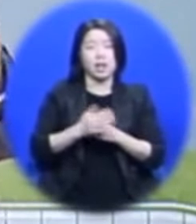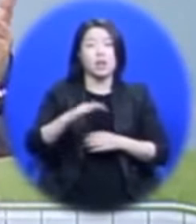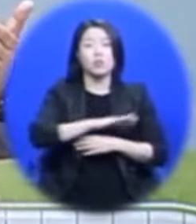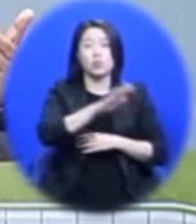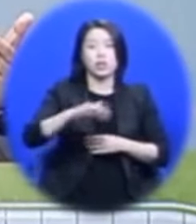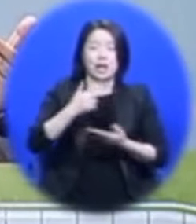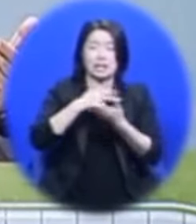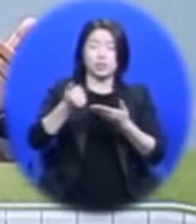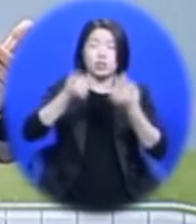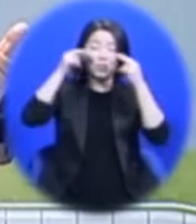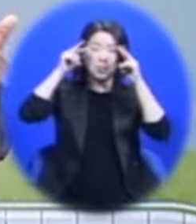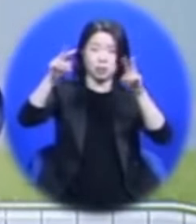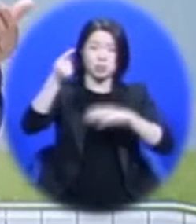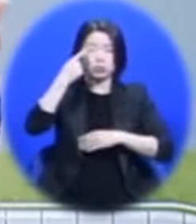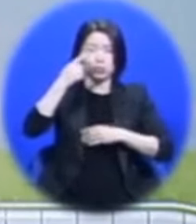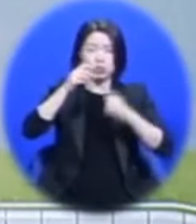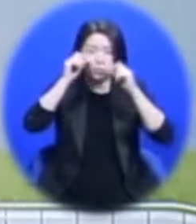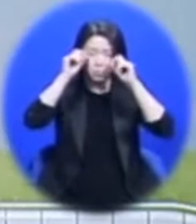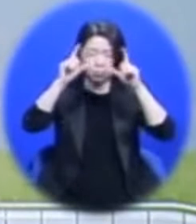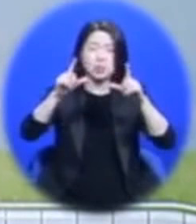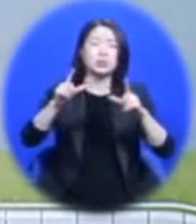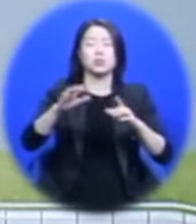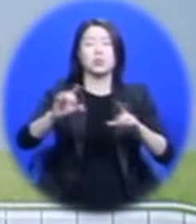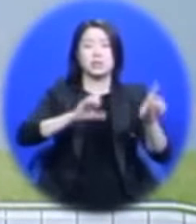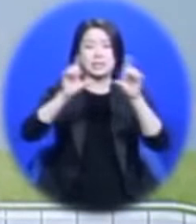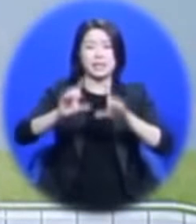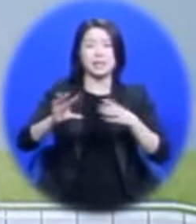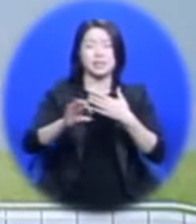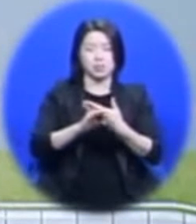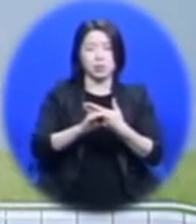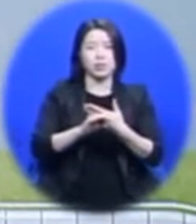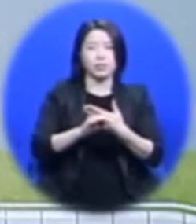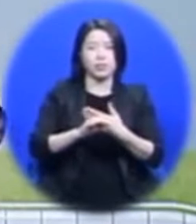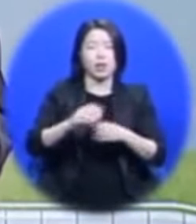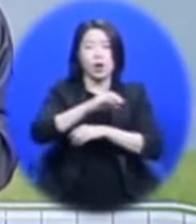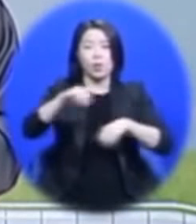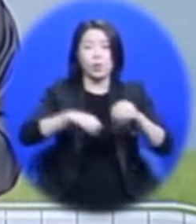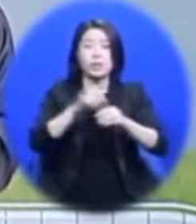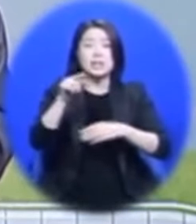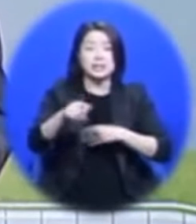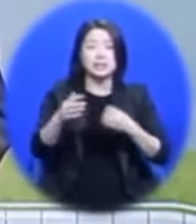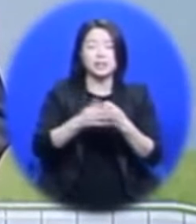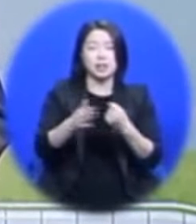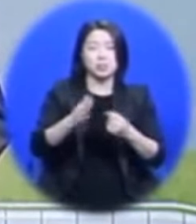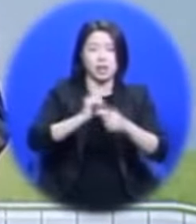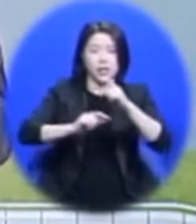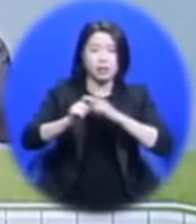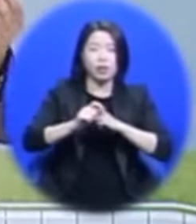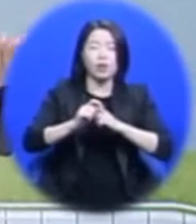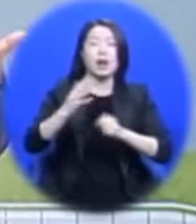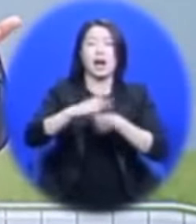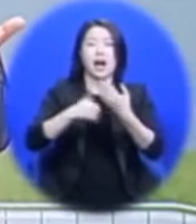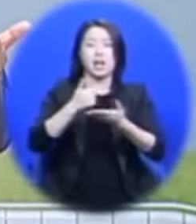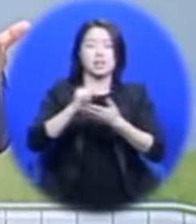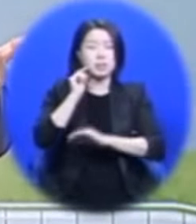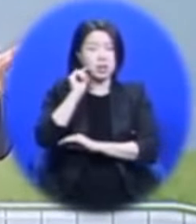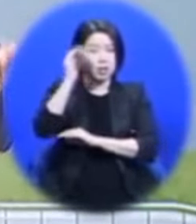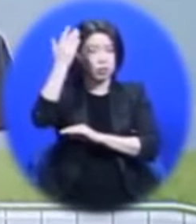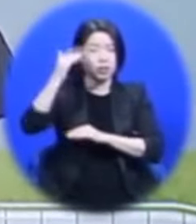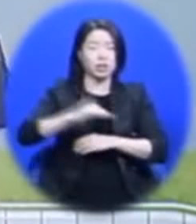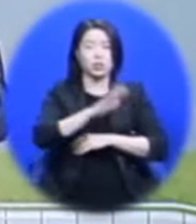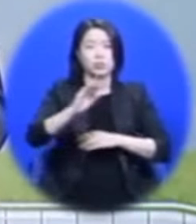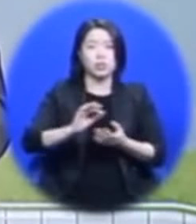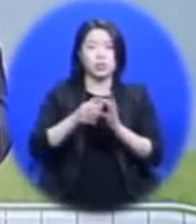우리가 주님을 바라보는 눈을 분명히 뜨고 산다면 오히려 그것 때문에 더 하나님의 영광이 우리를